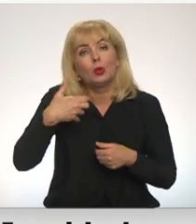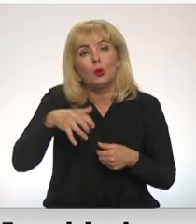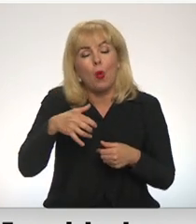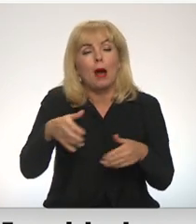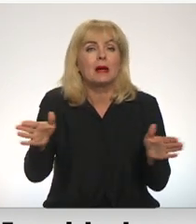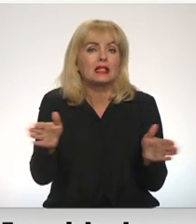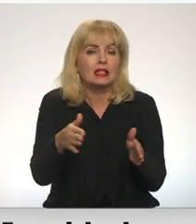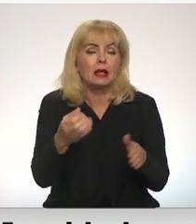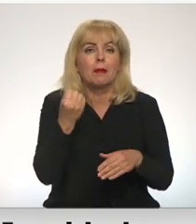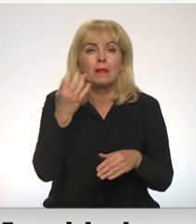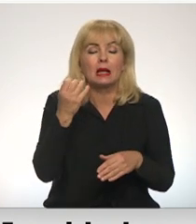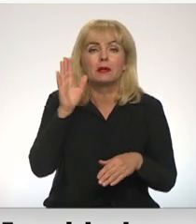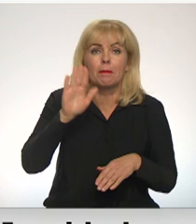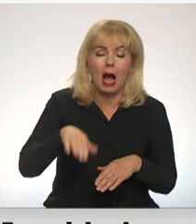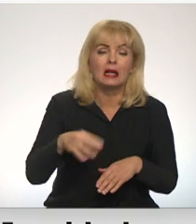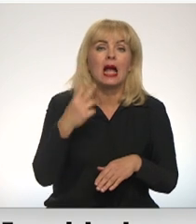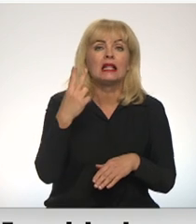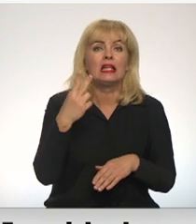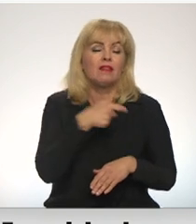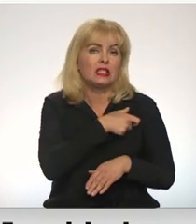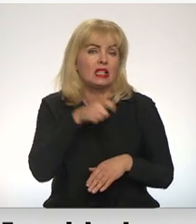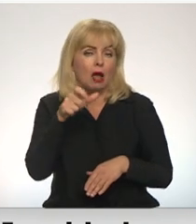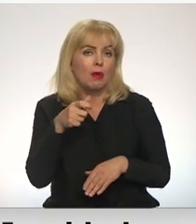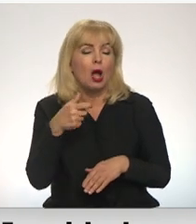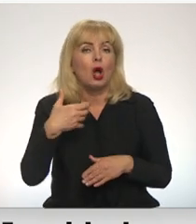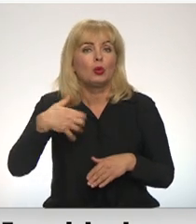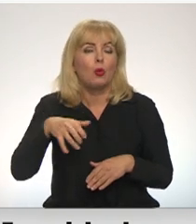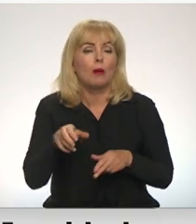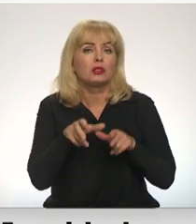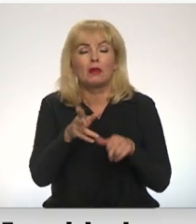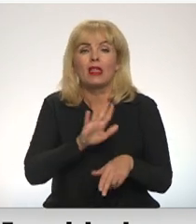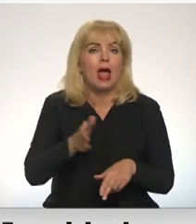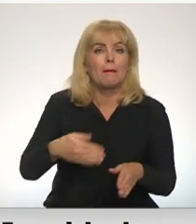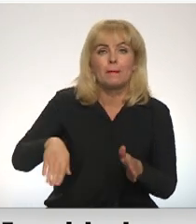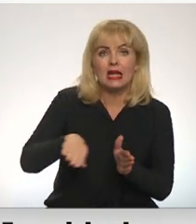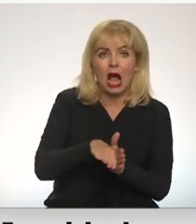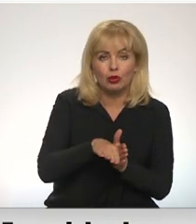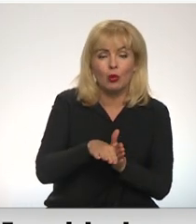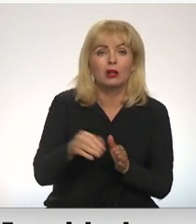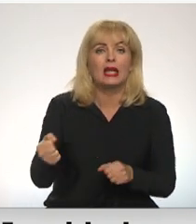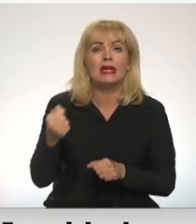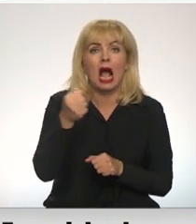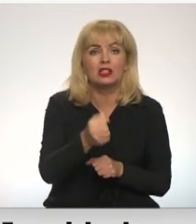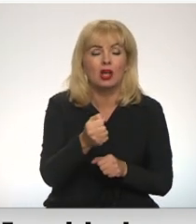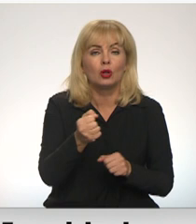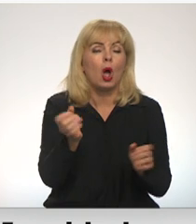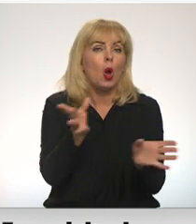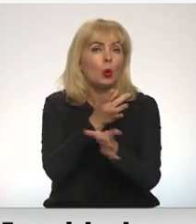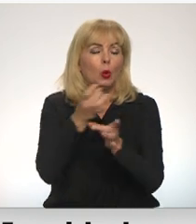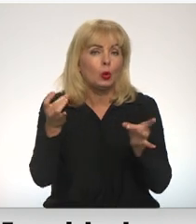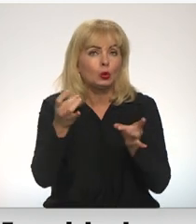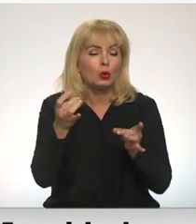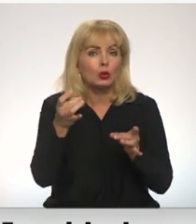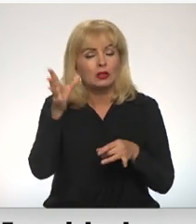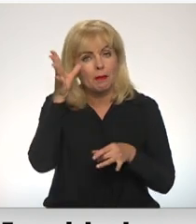15 balsīm par un diviem deputātiem, tostarp domas priekšsēdētājiem nepiedaloties, Teivāne iecelta par kultūras pārvaldes vadītāju.